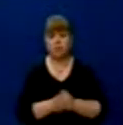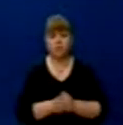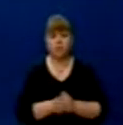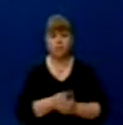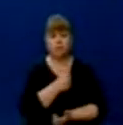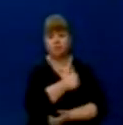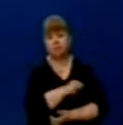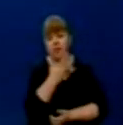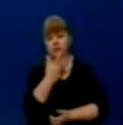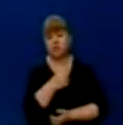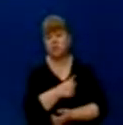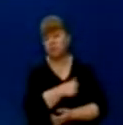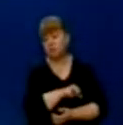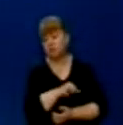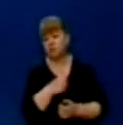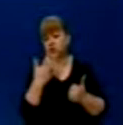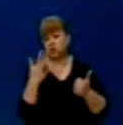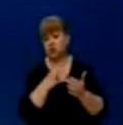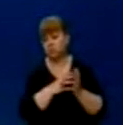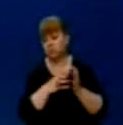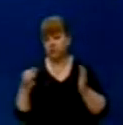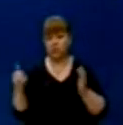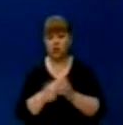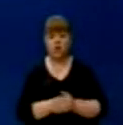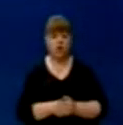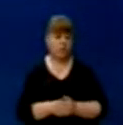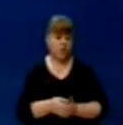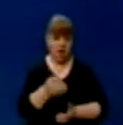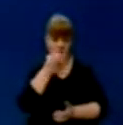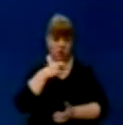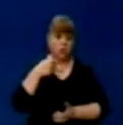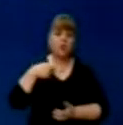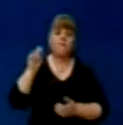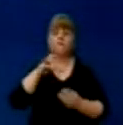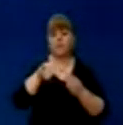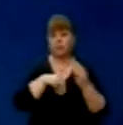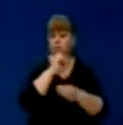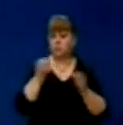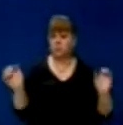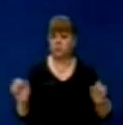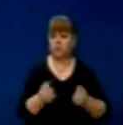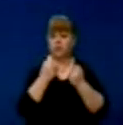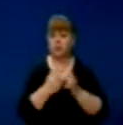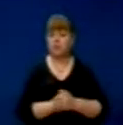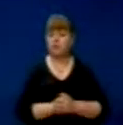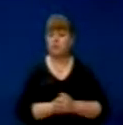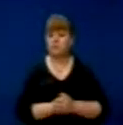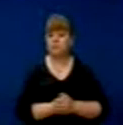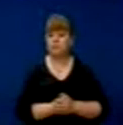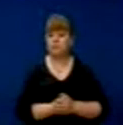6 vite. Pra është fjala për një barë shumë të shtrejtë, të cilën prind nuk e përballojnë dot. Prej nëntorit